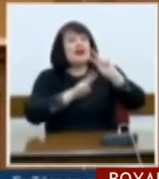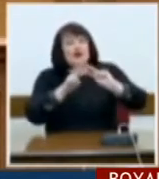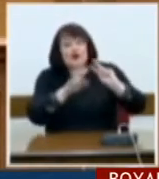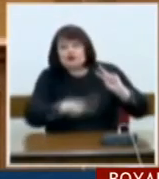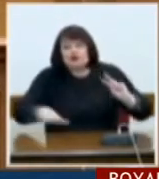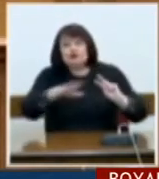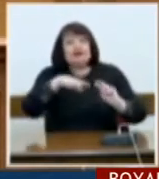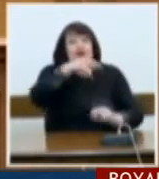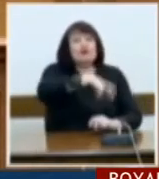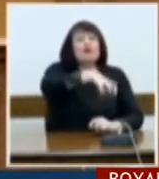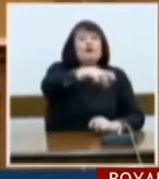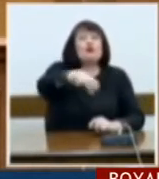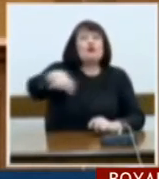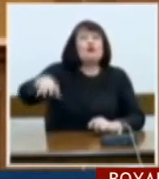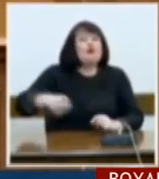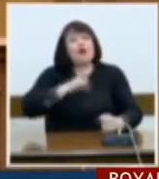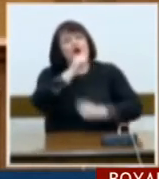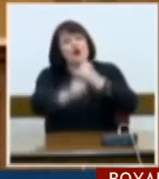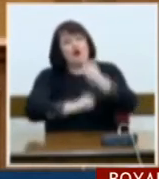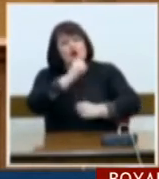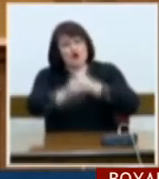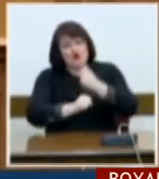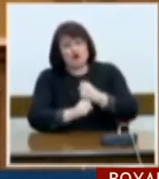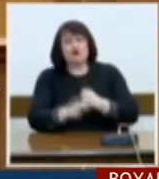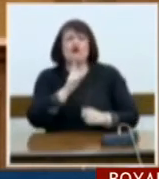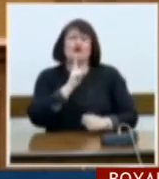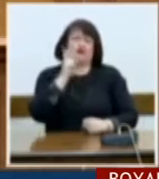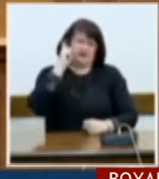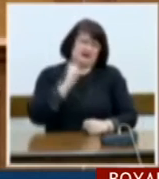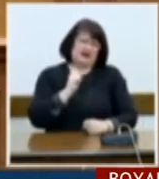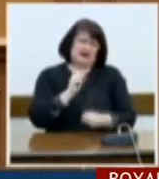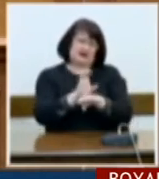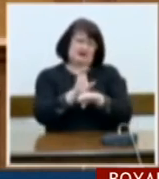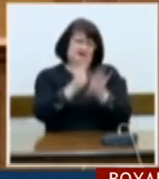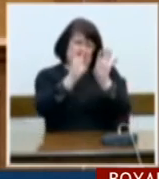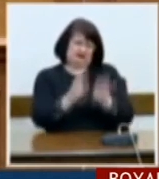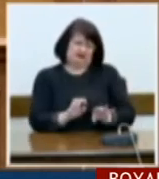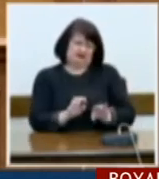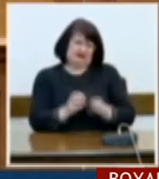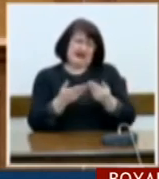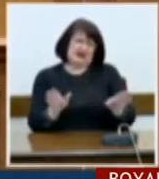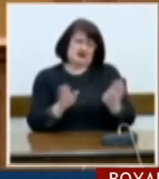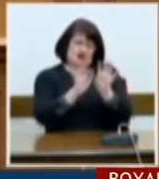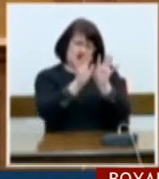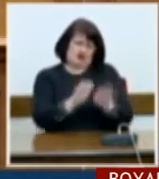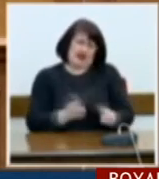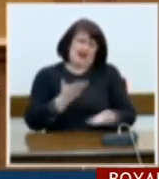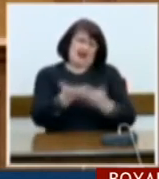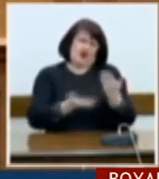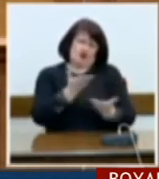κάθε γωνιά της χώρας. Η σχετική πλατφόρμα, όπως γνωρίζετε, έχει ήδη ανοίξει. Και